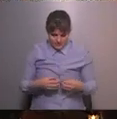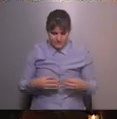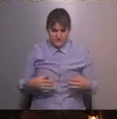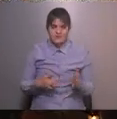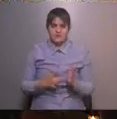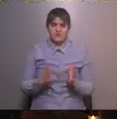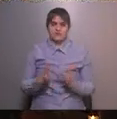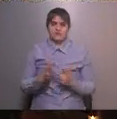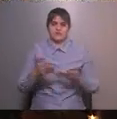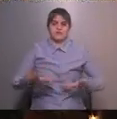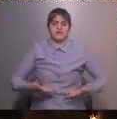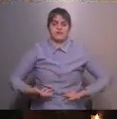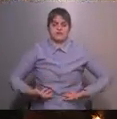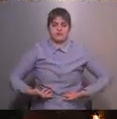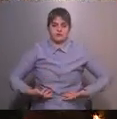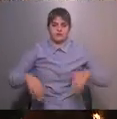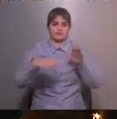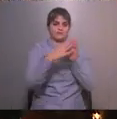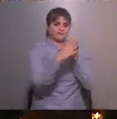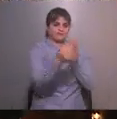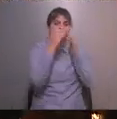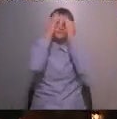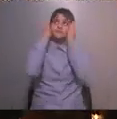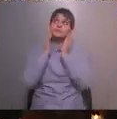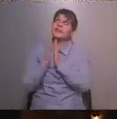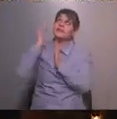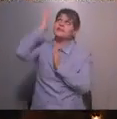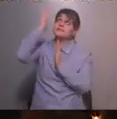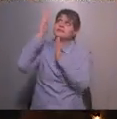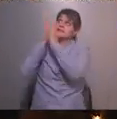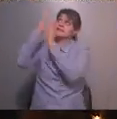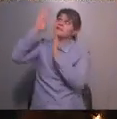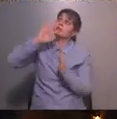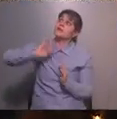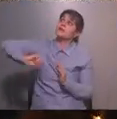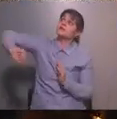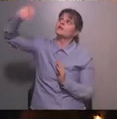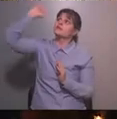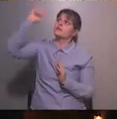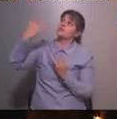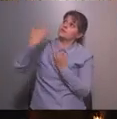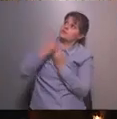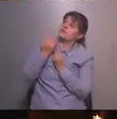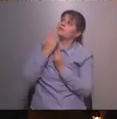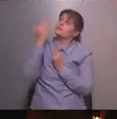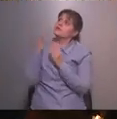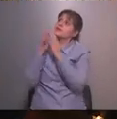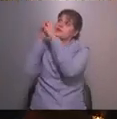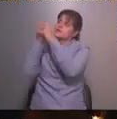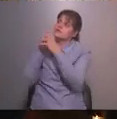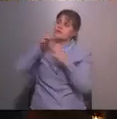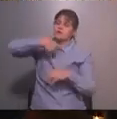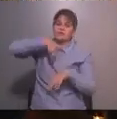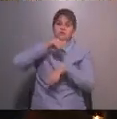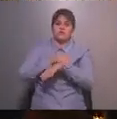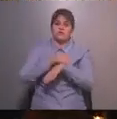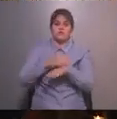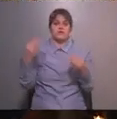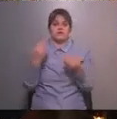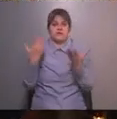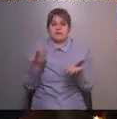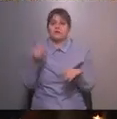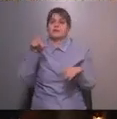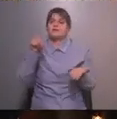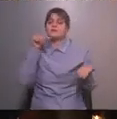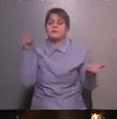fruit de vos entrailles, est béni. Santa Maria, Mãe de Deus, rogai por nós, pecadores, agora e na hora